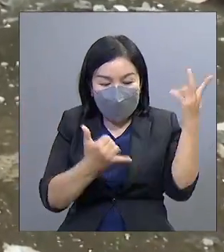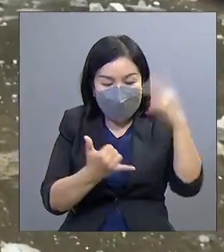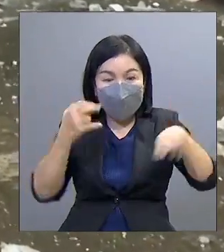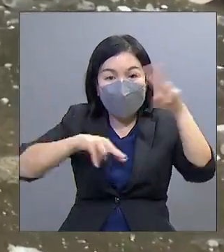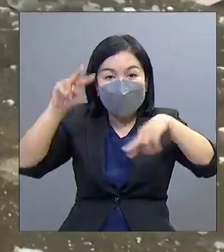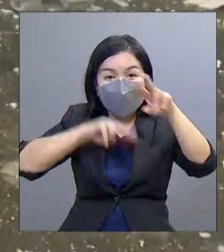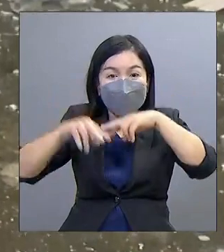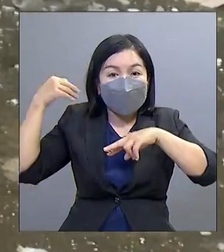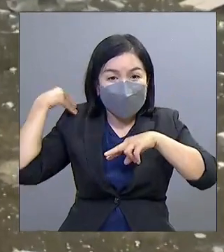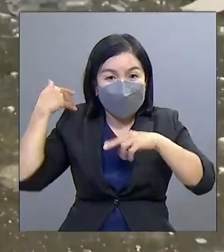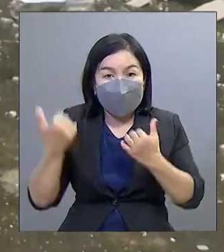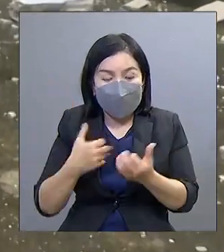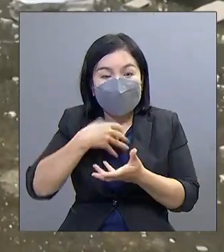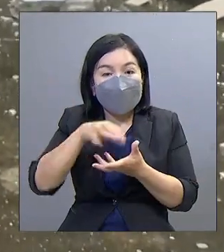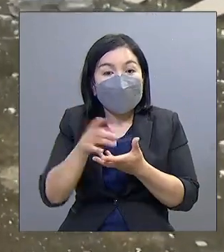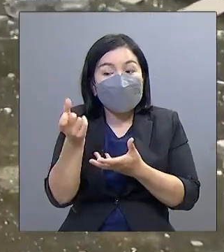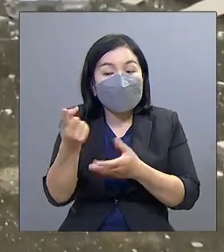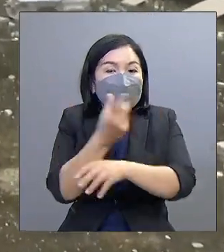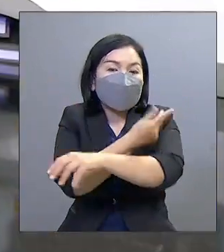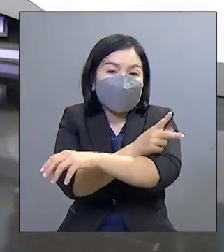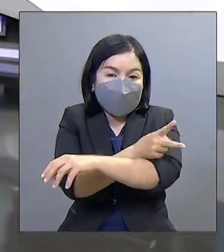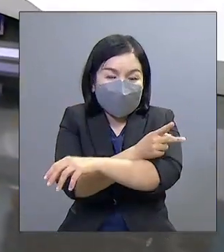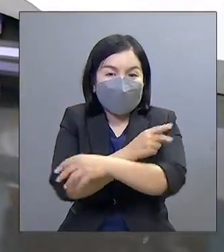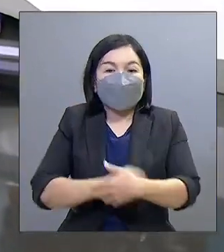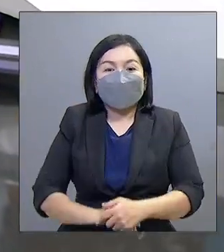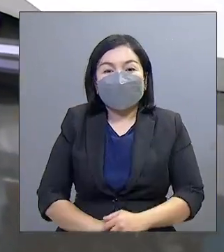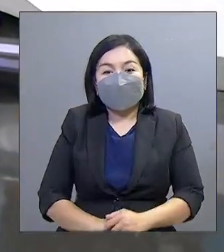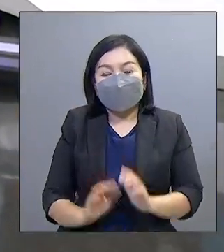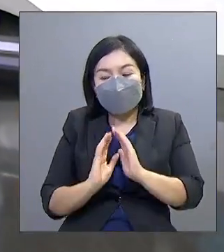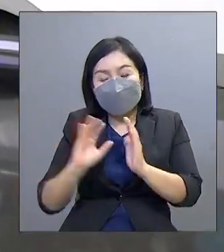หมดค่ะและนี่ก็คือบรรยากาศทั้งหมดจากจังหวัดภูเก็ตค่ะ ค่ะขอบคุณคุณติชิราค่ะ